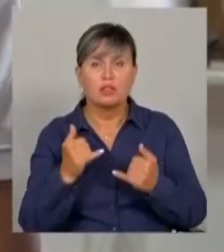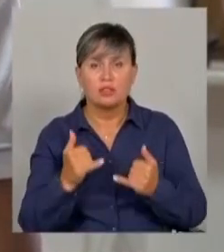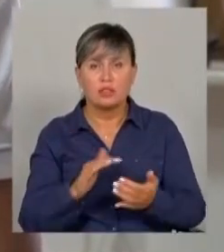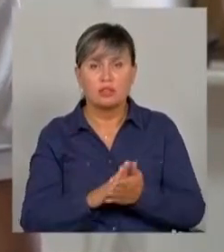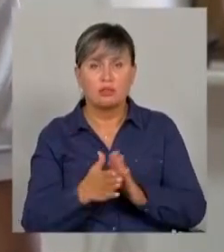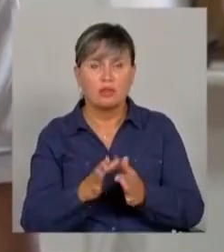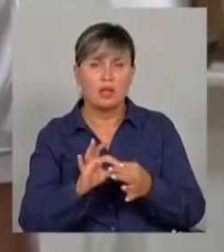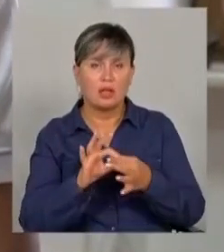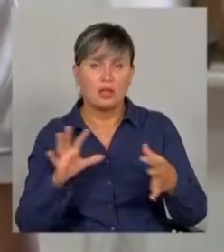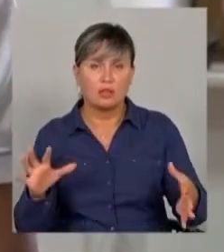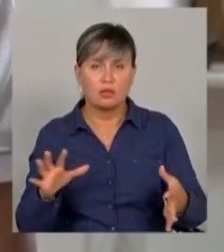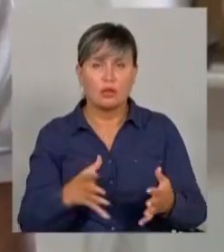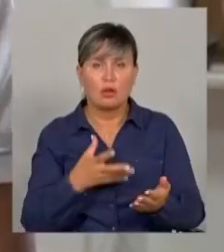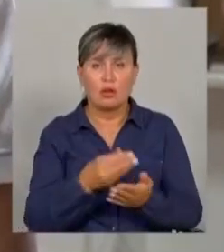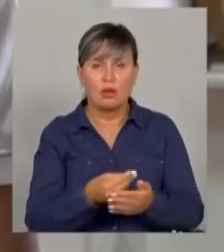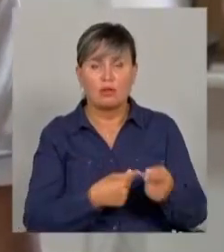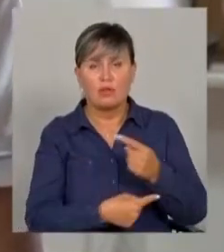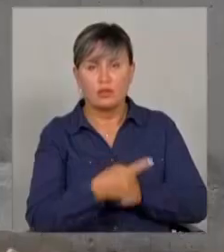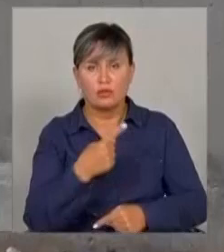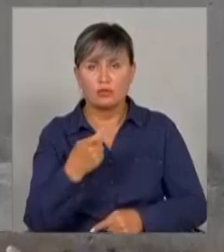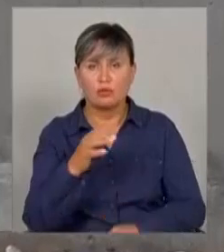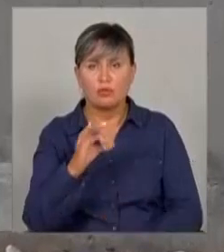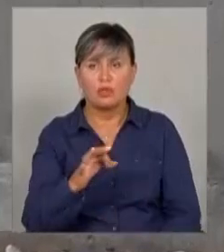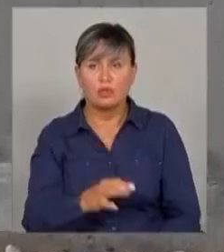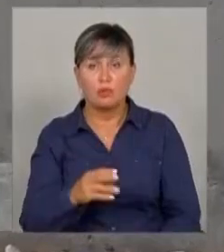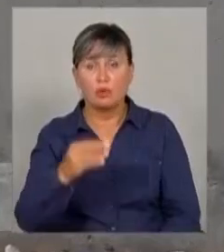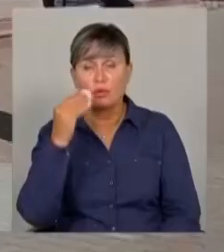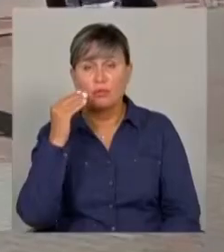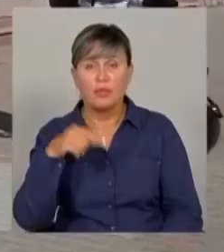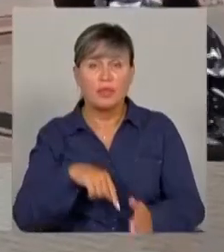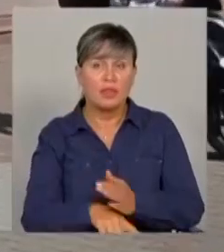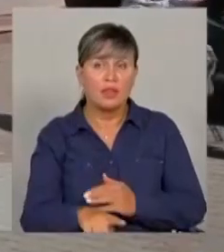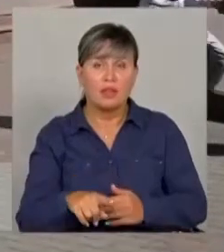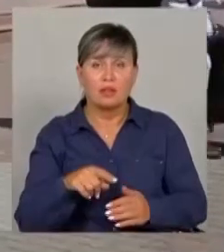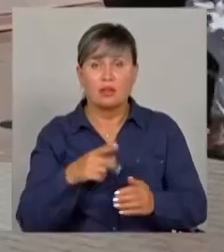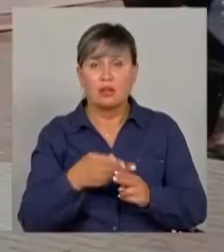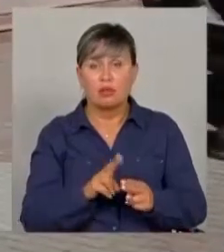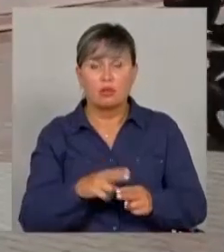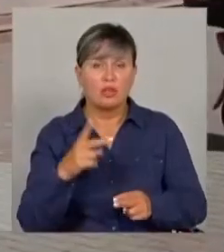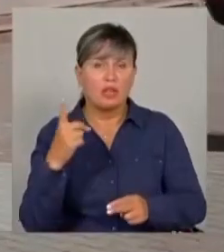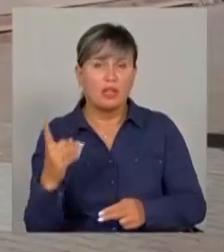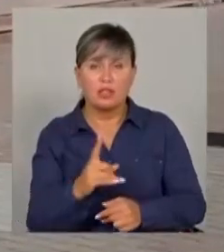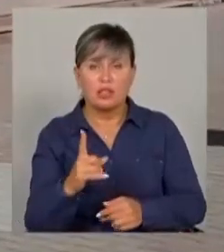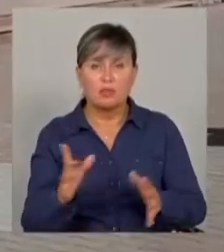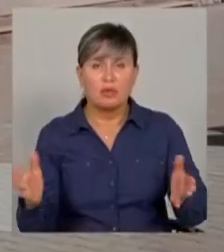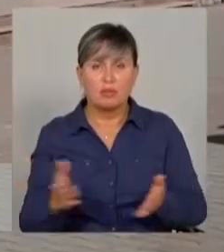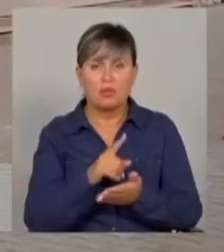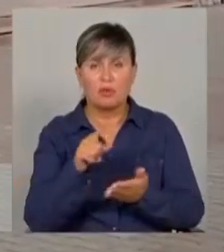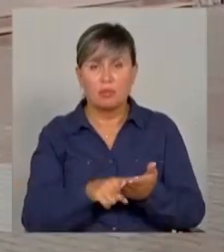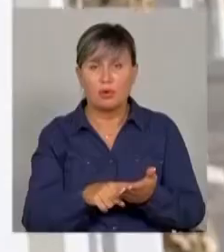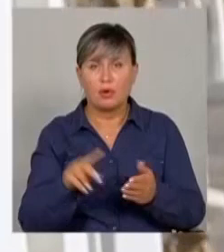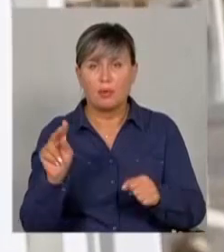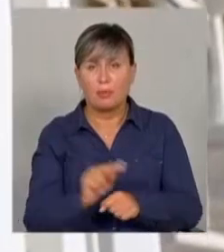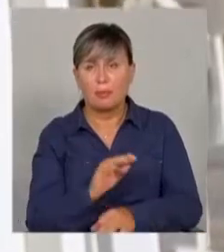договор расторгнут, а уплаченный аванс возвращен на 100%. По мнению краеведа Льва Гузикова, который неоднократно поднимал вопрос, проект